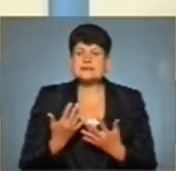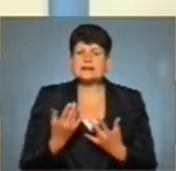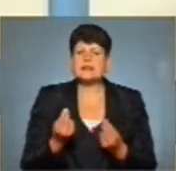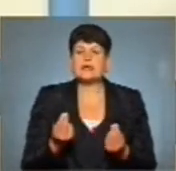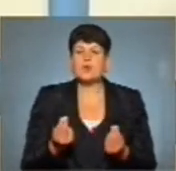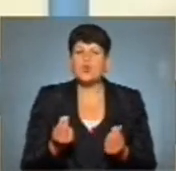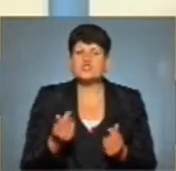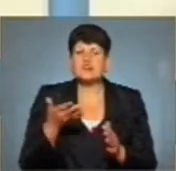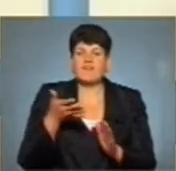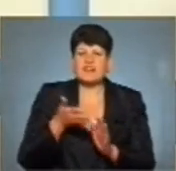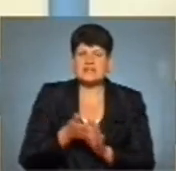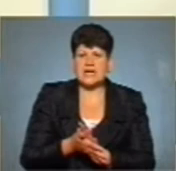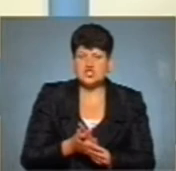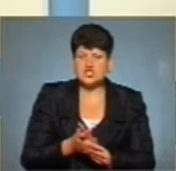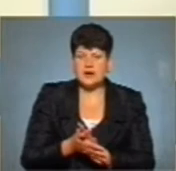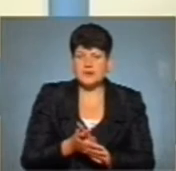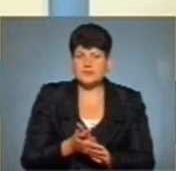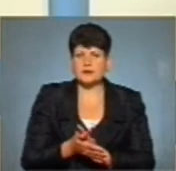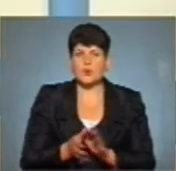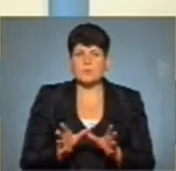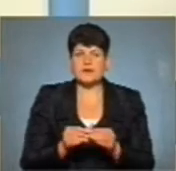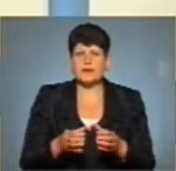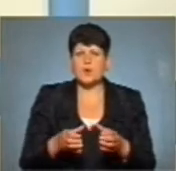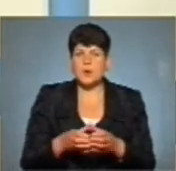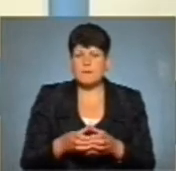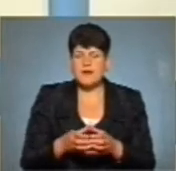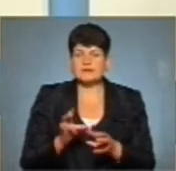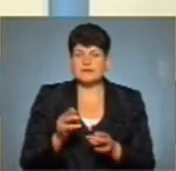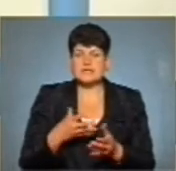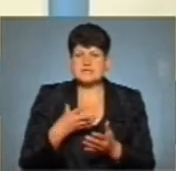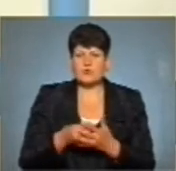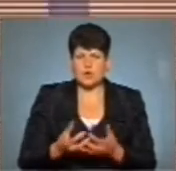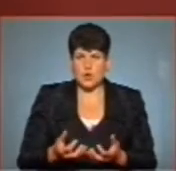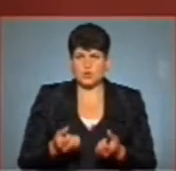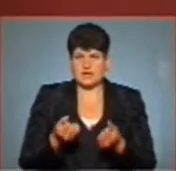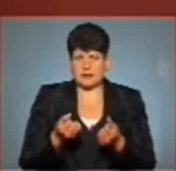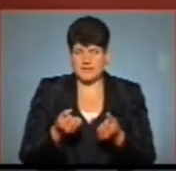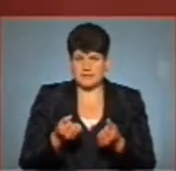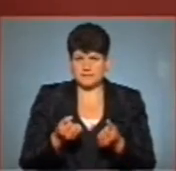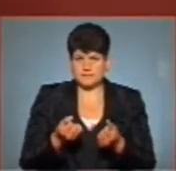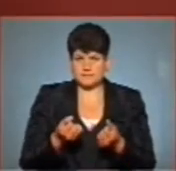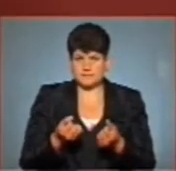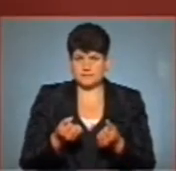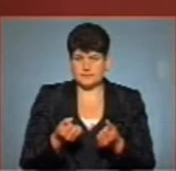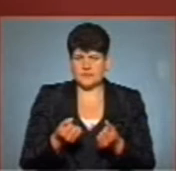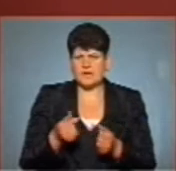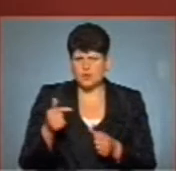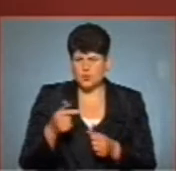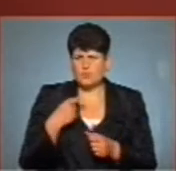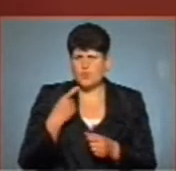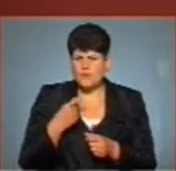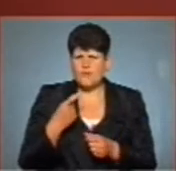коштів витрачає та чи інша об'єднана громада на своє отримання. Так, на, грубо говорячи,